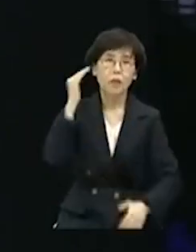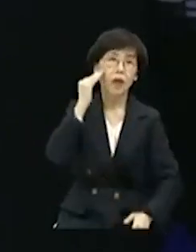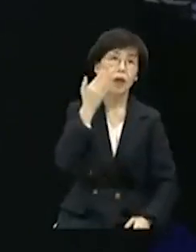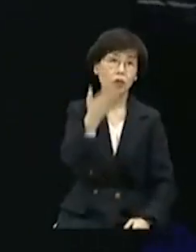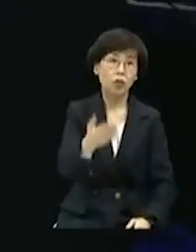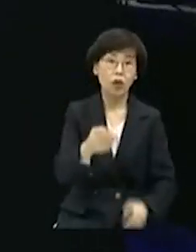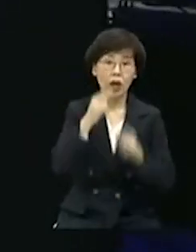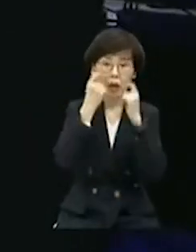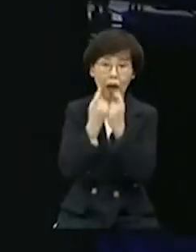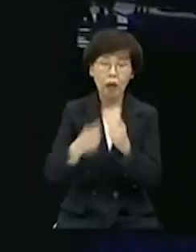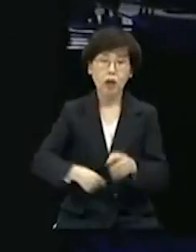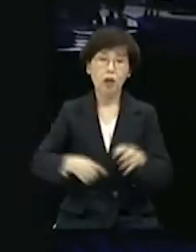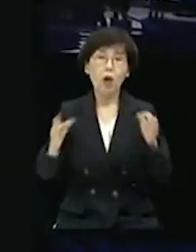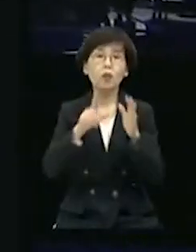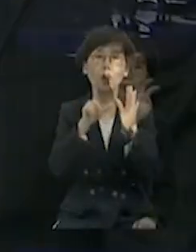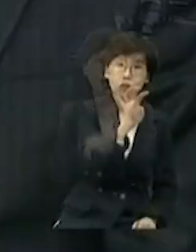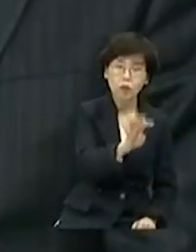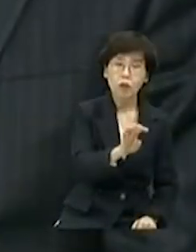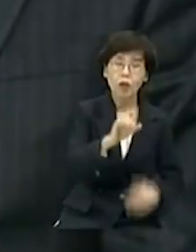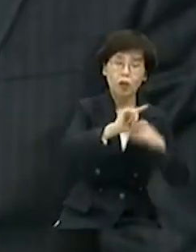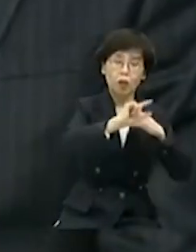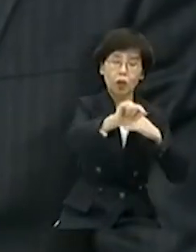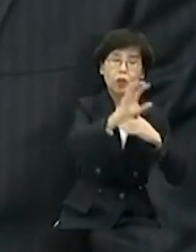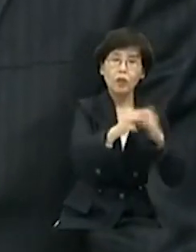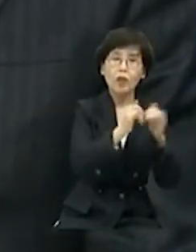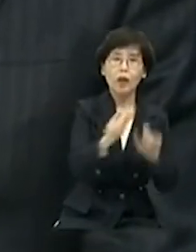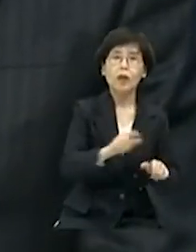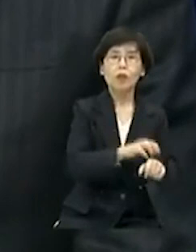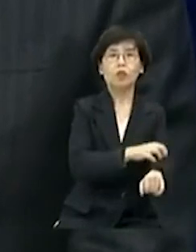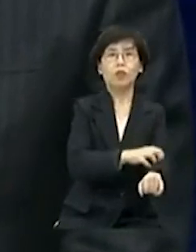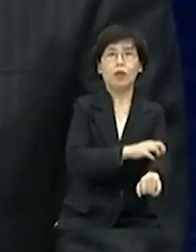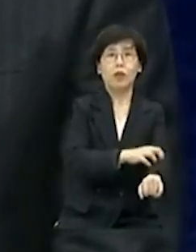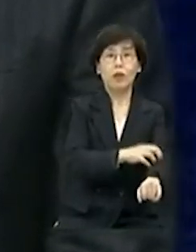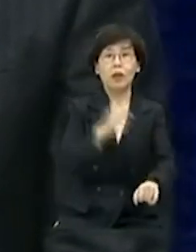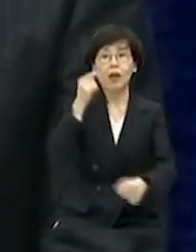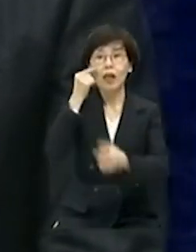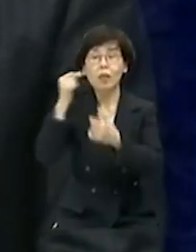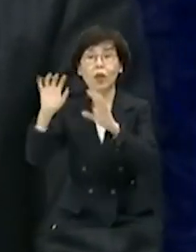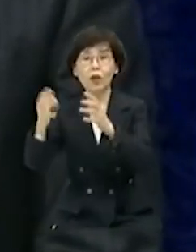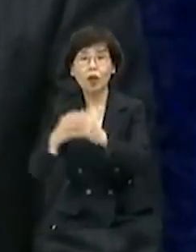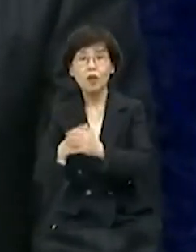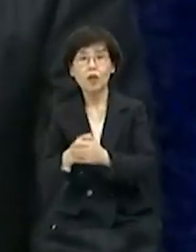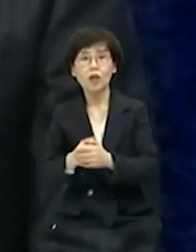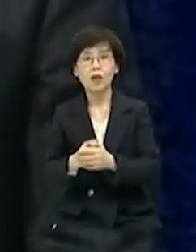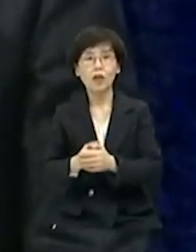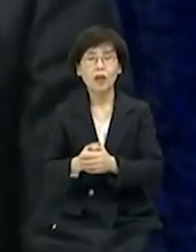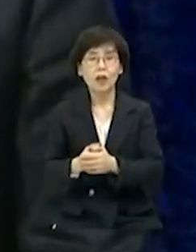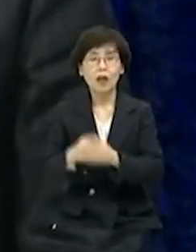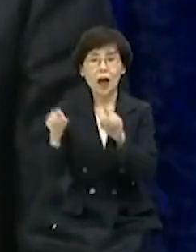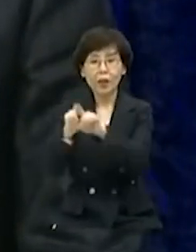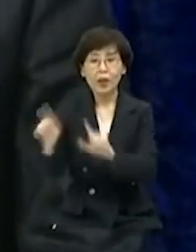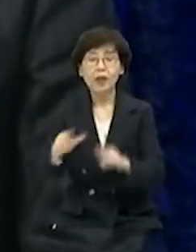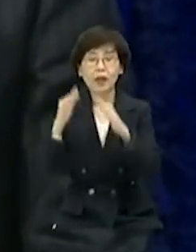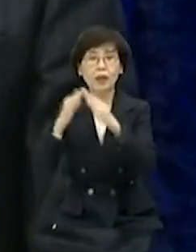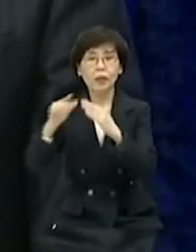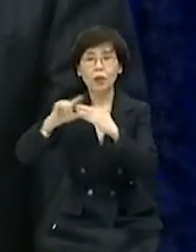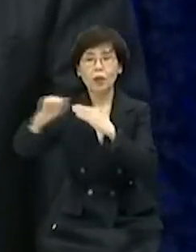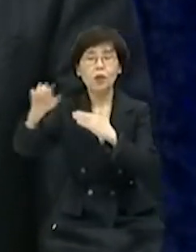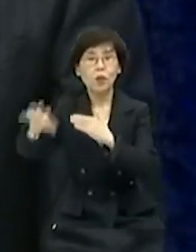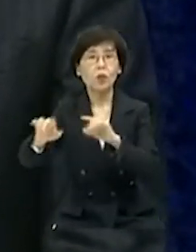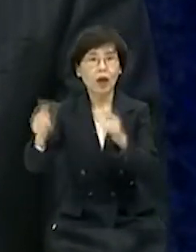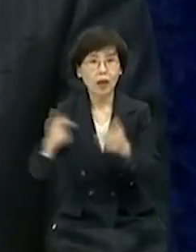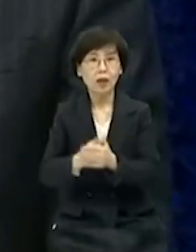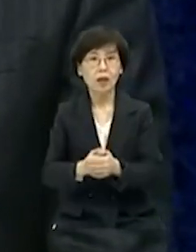건데 그것과 크게 다르지 않다. 사실은 사람이 살기 불편하다는 일본의 것이고요. 일본의 경우에 차지차가가 사람이 살기 아닙니다. 아니